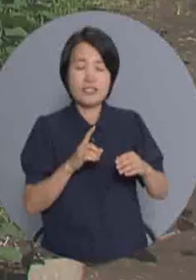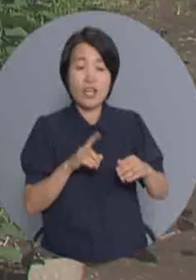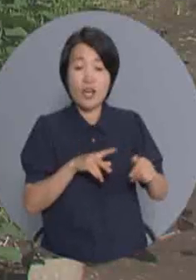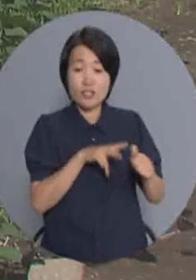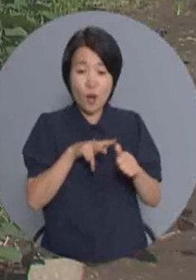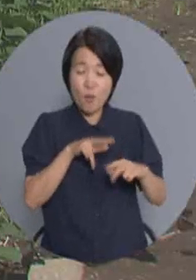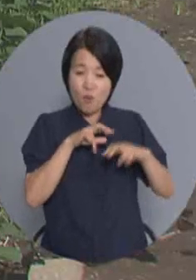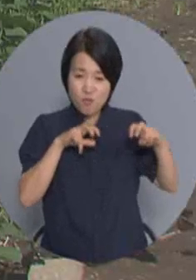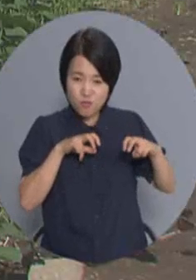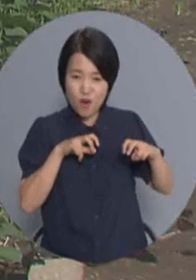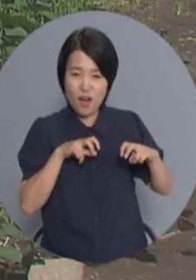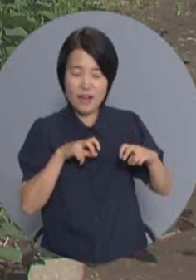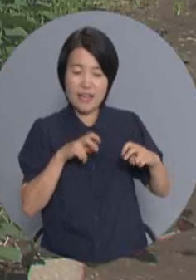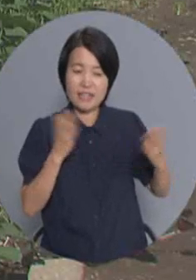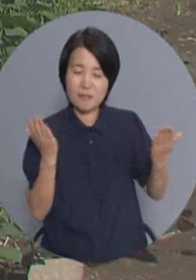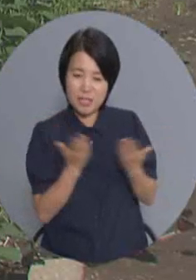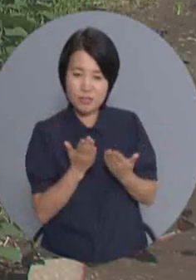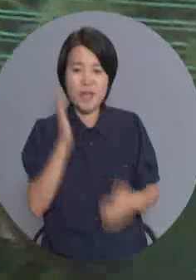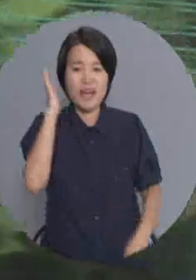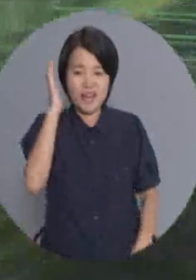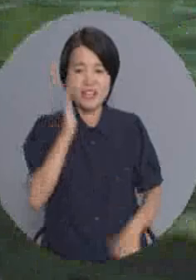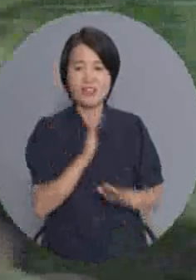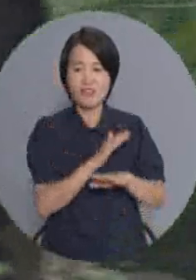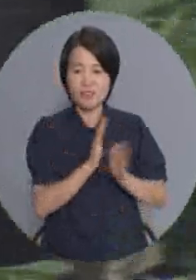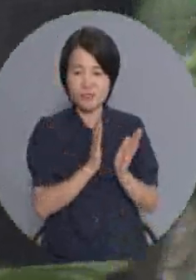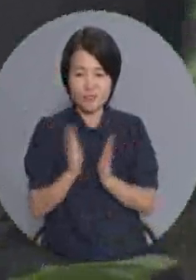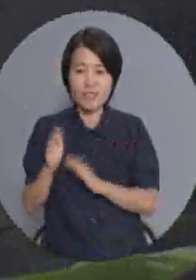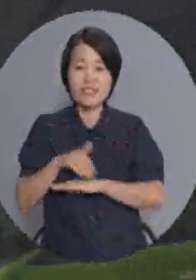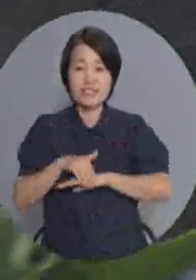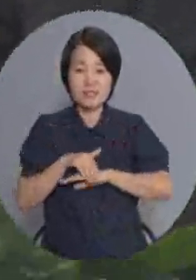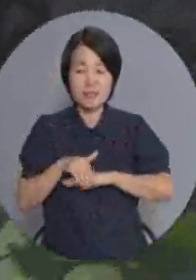개발과 현장 맞춤형 강의도 마련할 계획입니다